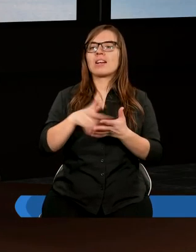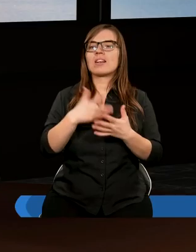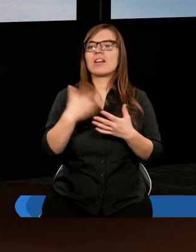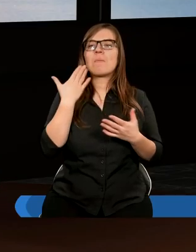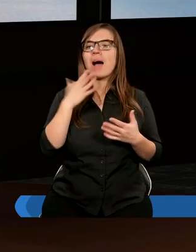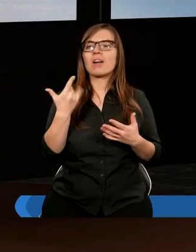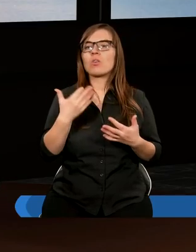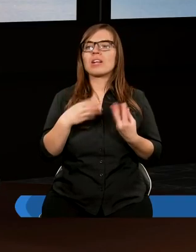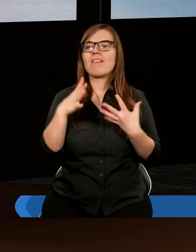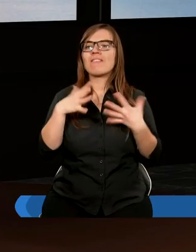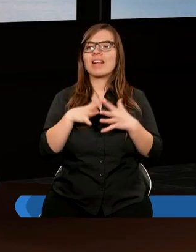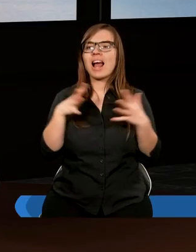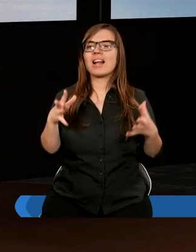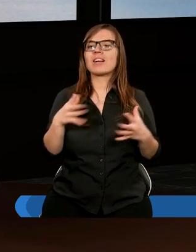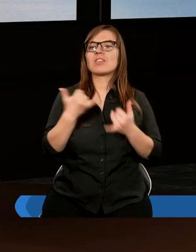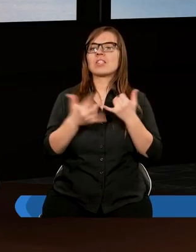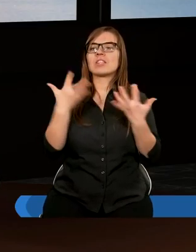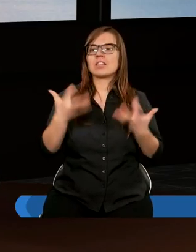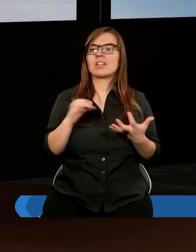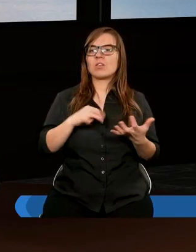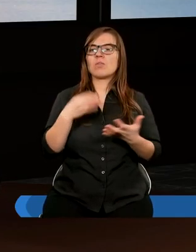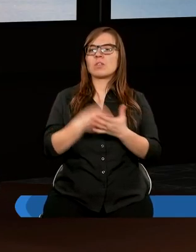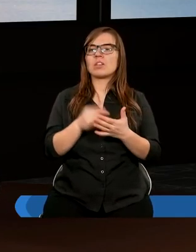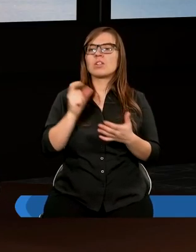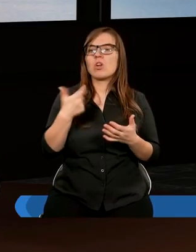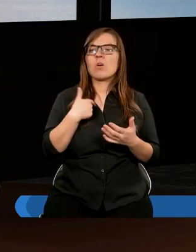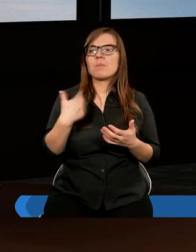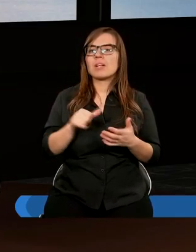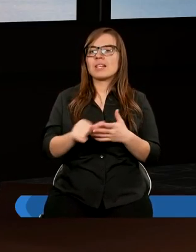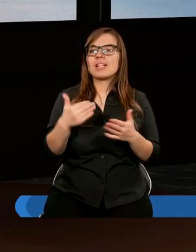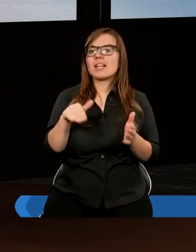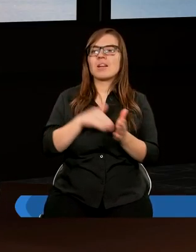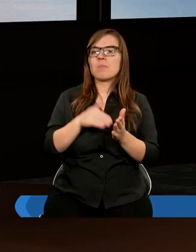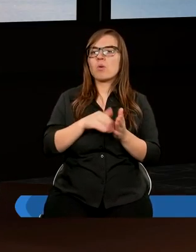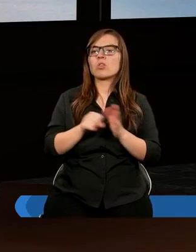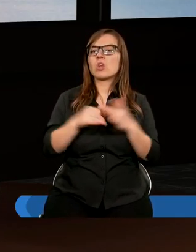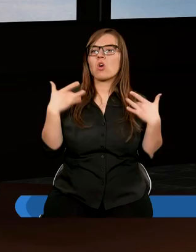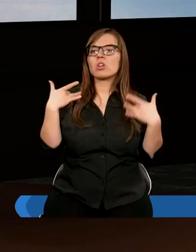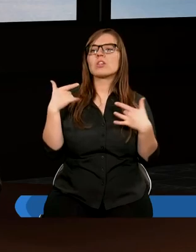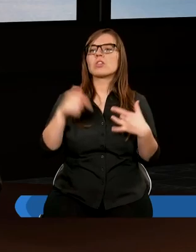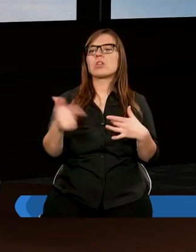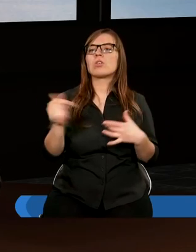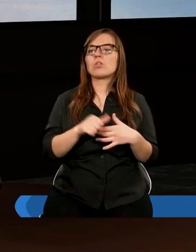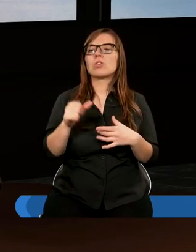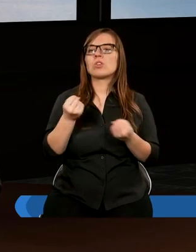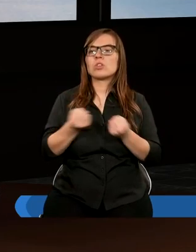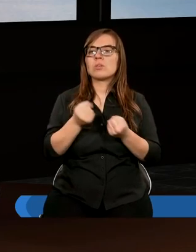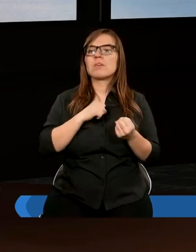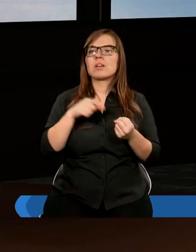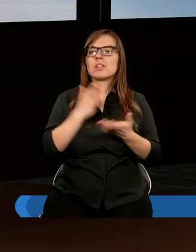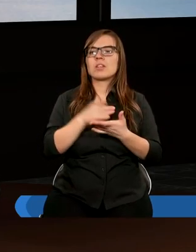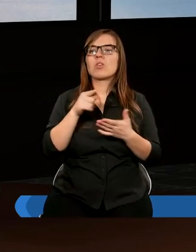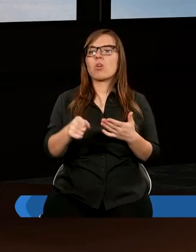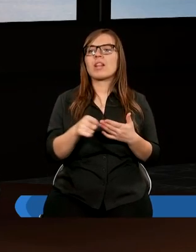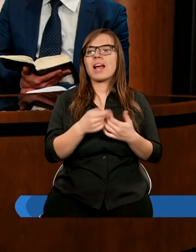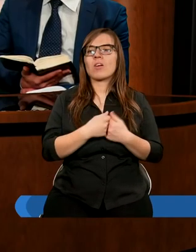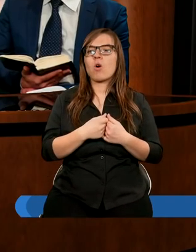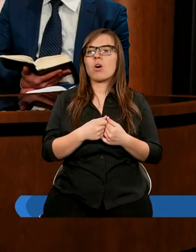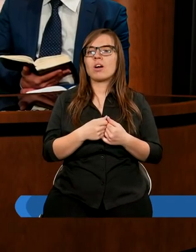bardzo niewielkie. i jeżeli chcę sobie kupić coś, co nie jest mi niezbędne do życia, to muszę się trzymać tylko tego.